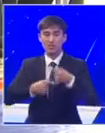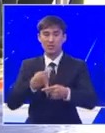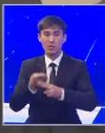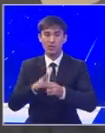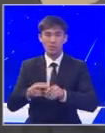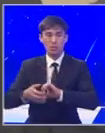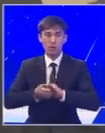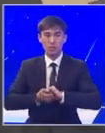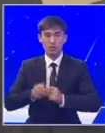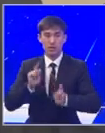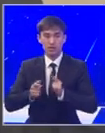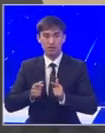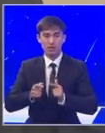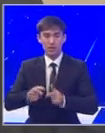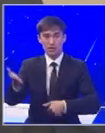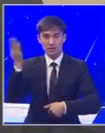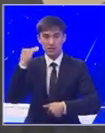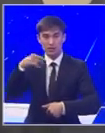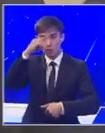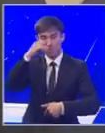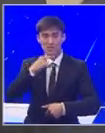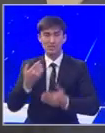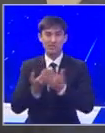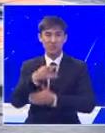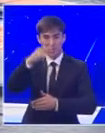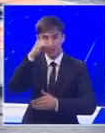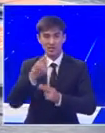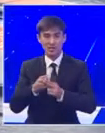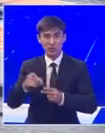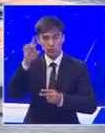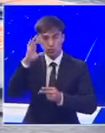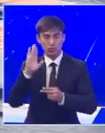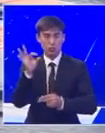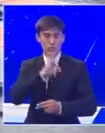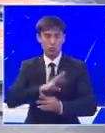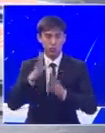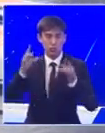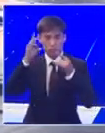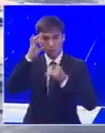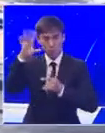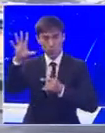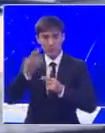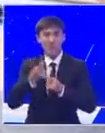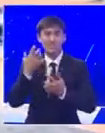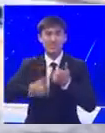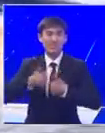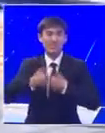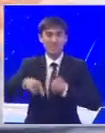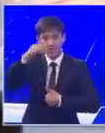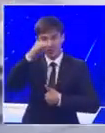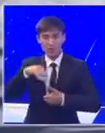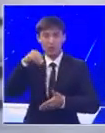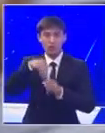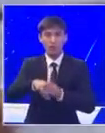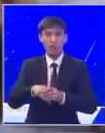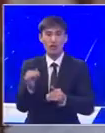вид борьбы является одним из самых древних у казахов. В современном Казахстане данное искусство также пользуется большой популярностью, а соревнования по казах-шакурюсе входят